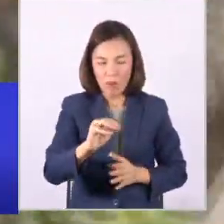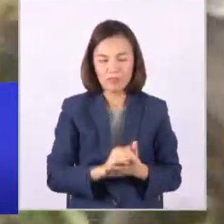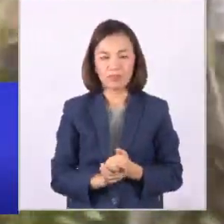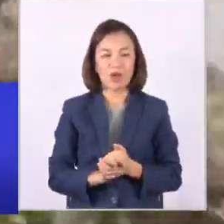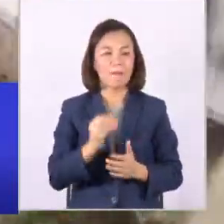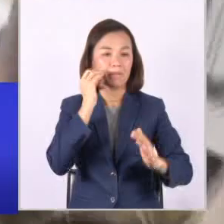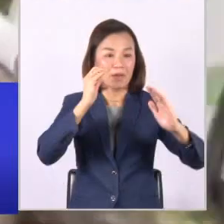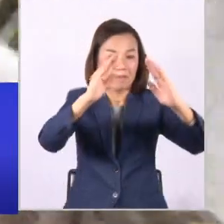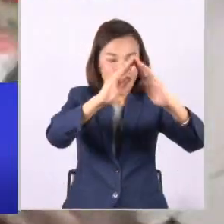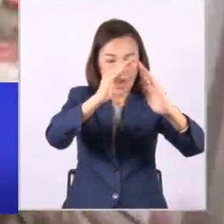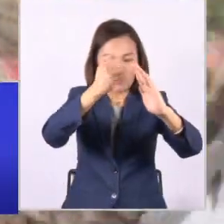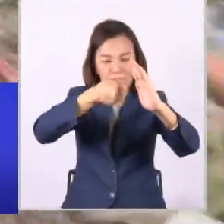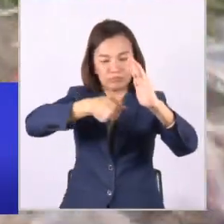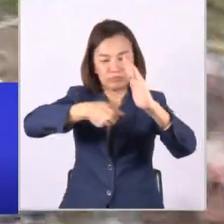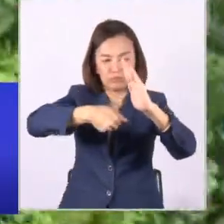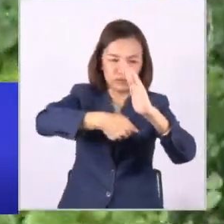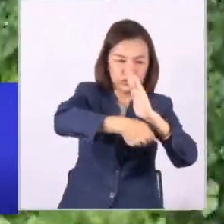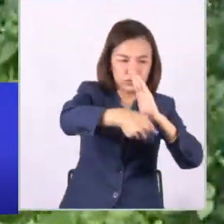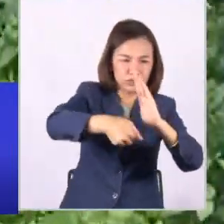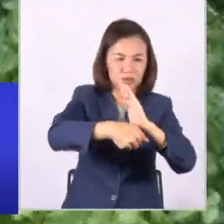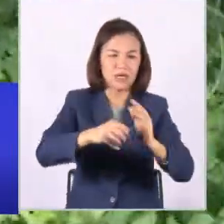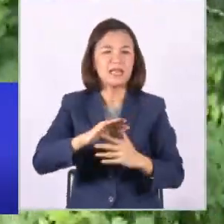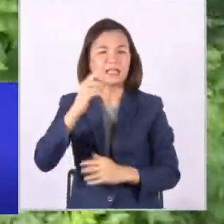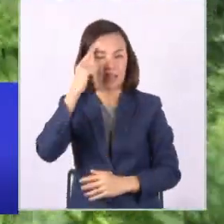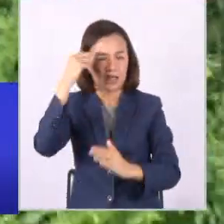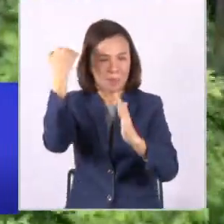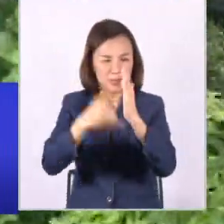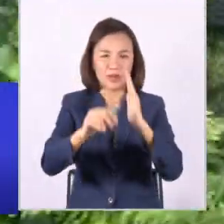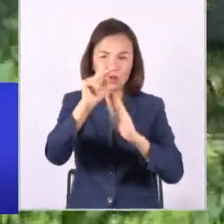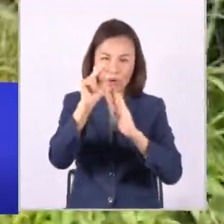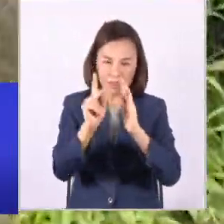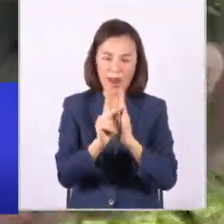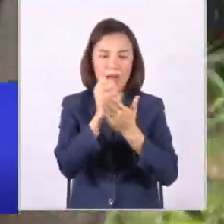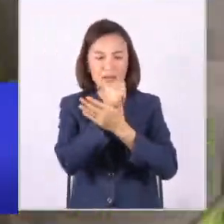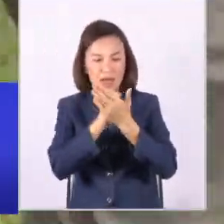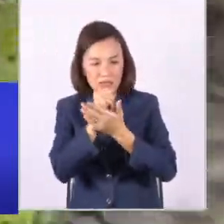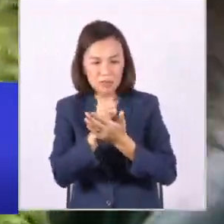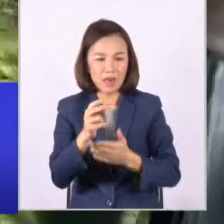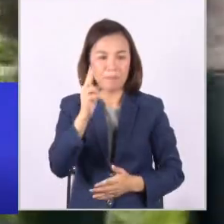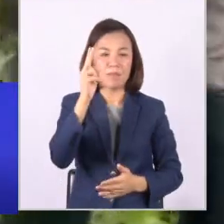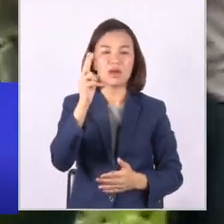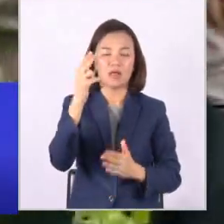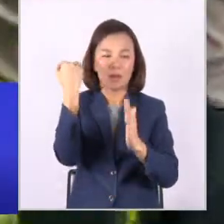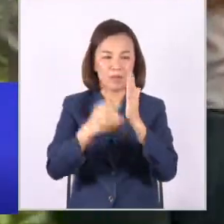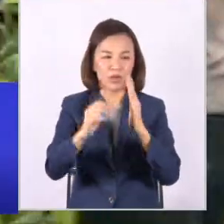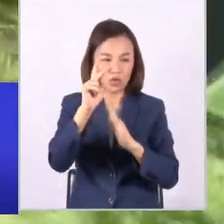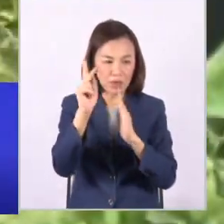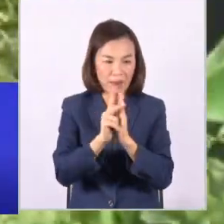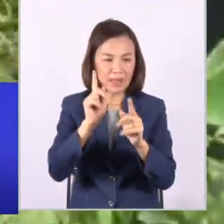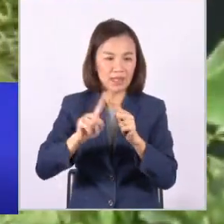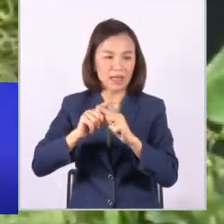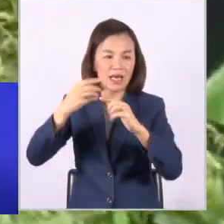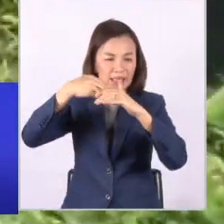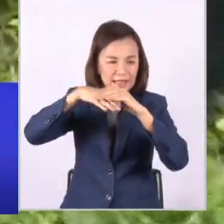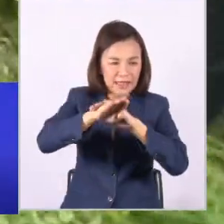ลยนี่กล้องก็ตามเพราะว่าเฮ้ยมันต้องมีแบบมียาเสพติดหรือต้องมีอาวุธเถื่อนหรืออะไรอย่างนี้หรือเปล่าทำไมหนีแบบนี้ปรากฏว่าไปซุ